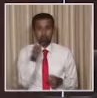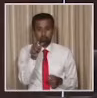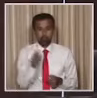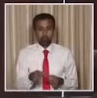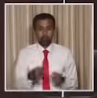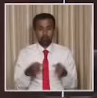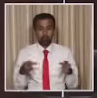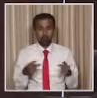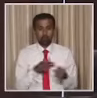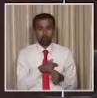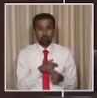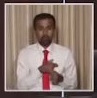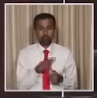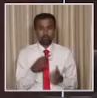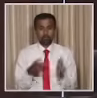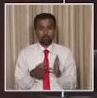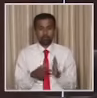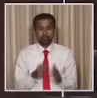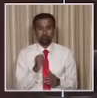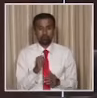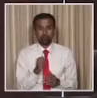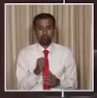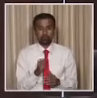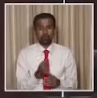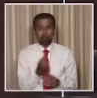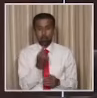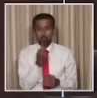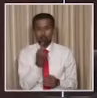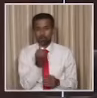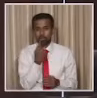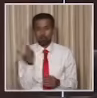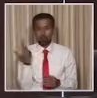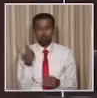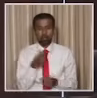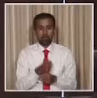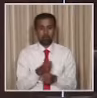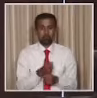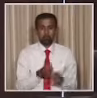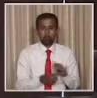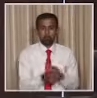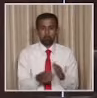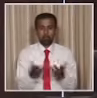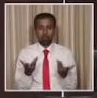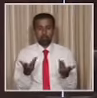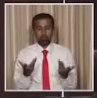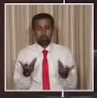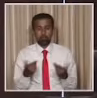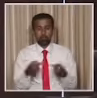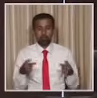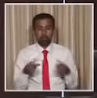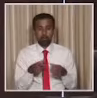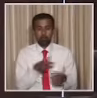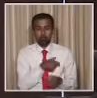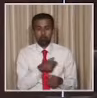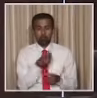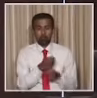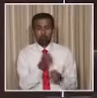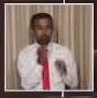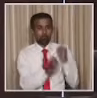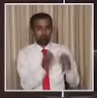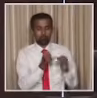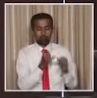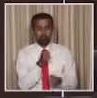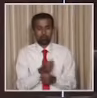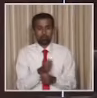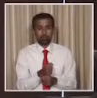vipaksa naik kerja, hisalah jek kerja ini mukode. Ehiye ek no nisa, ando dona bijar kadeno nisa, insa me vipaksa naik kerja, ando vivece ne kerja nisa,